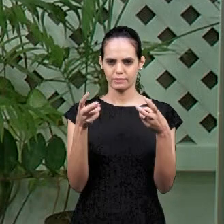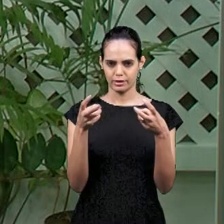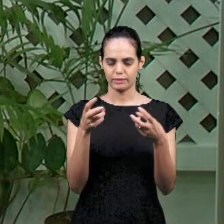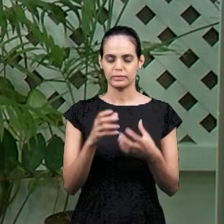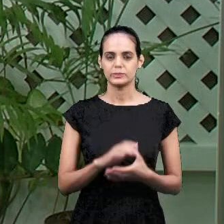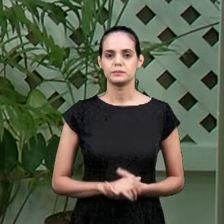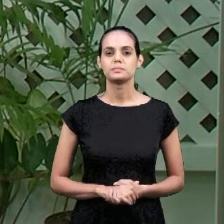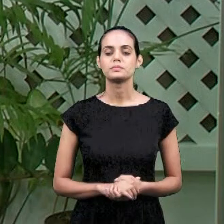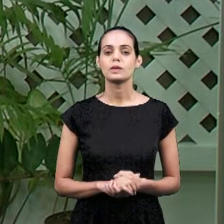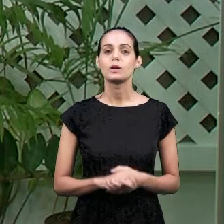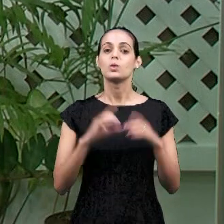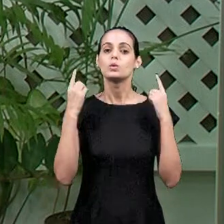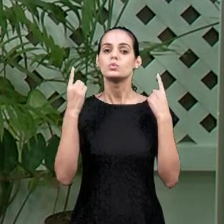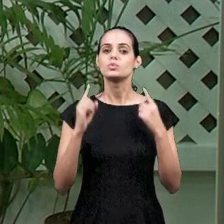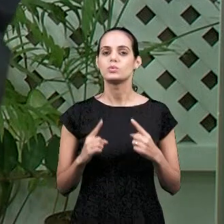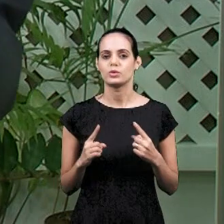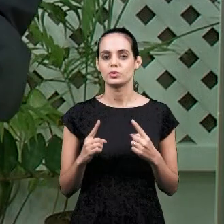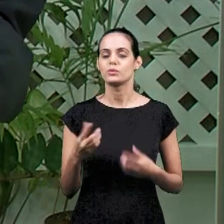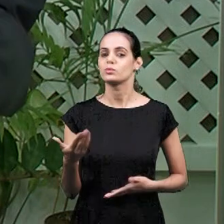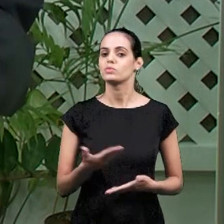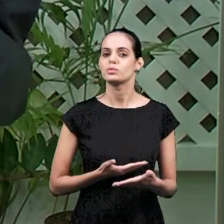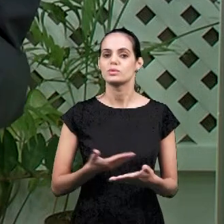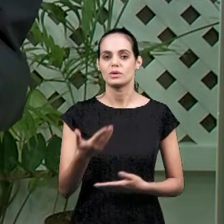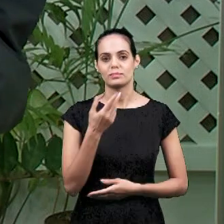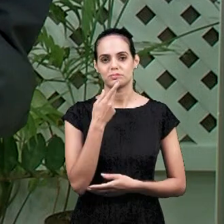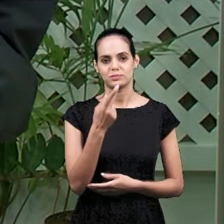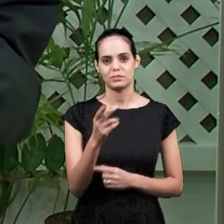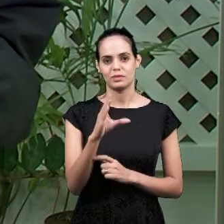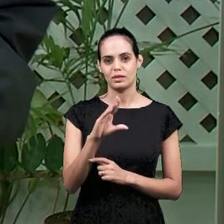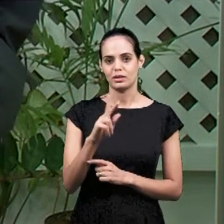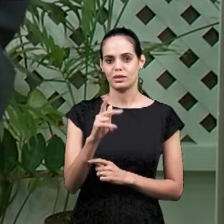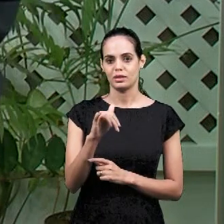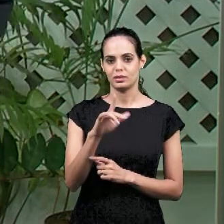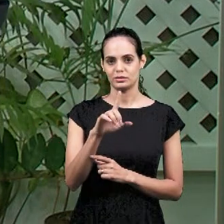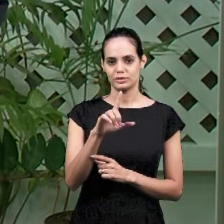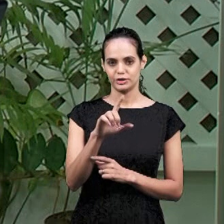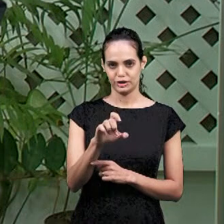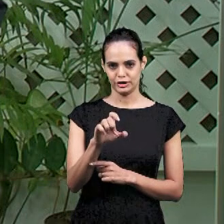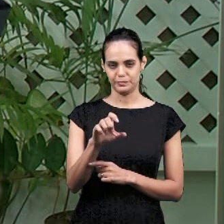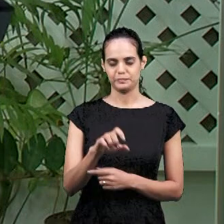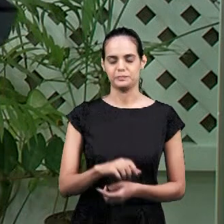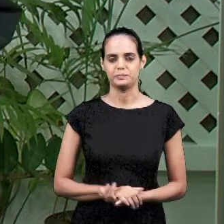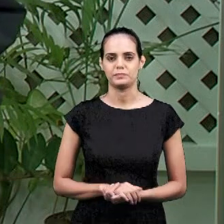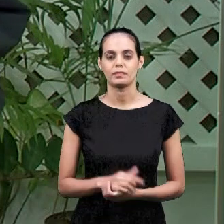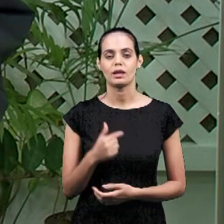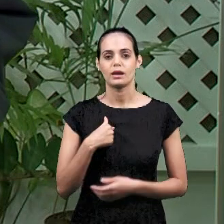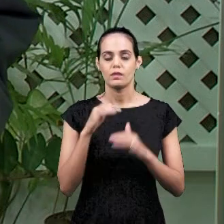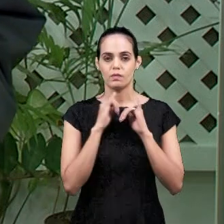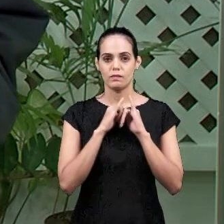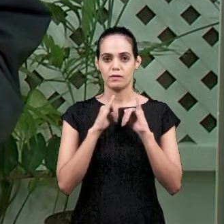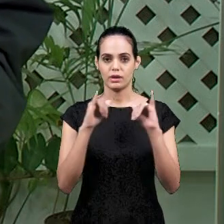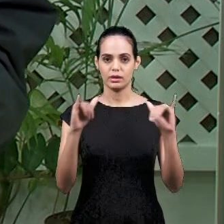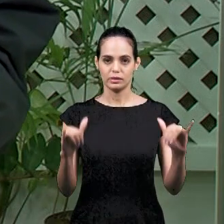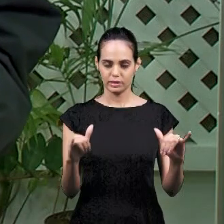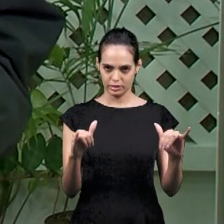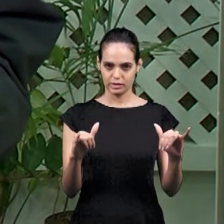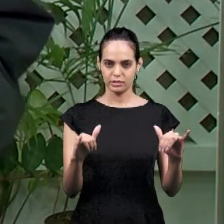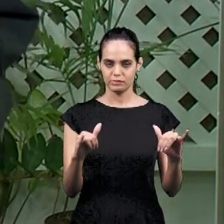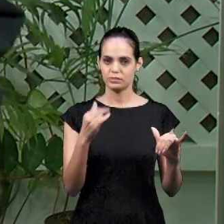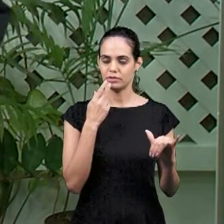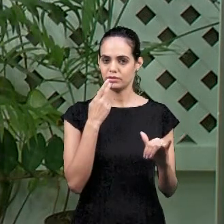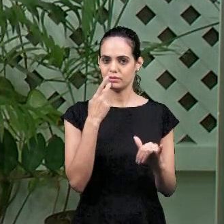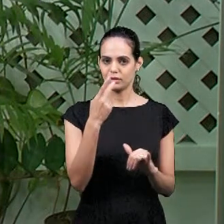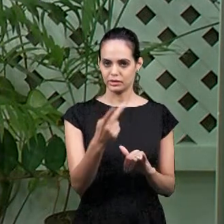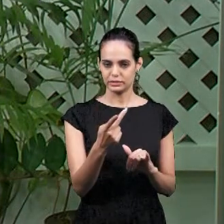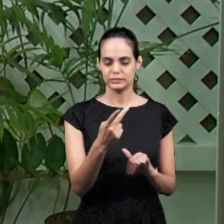aussi observer le travail que les frères de Chili sont en train de faire. Dimanche dernier, j'ai parlé à propos de ce qui